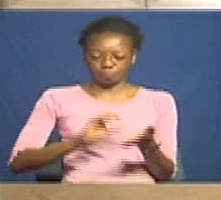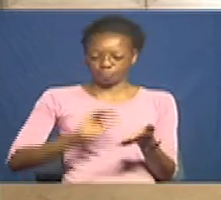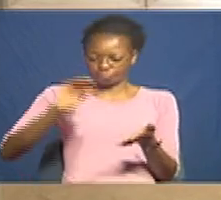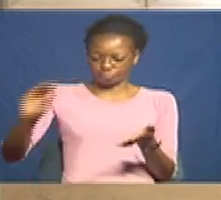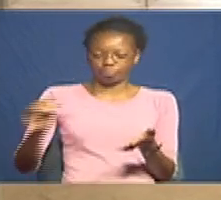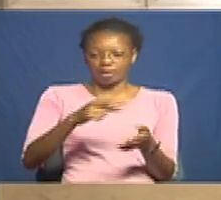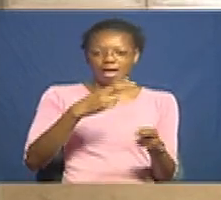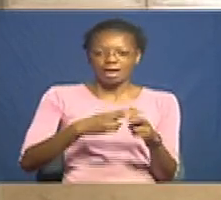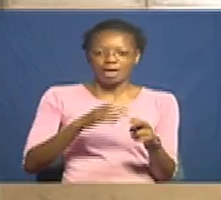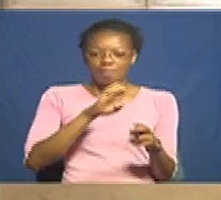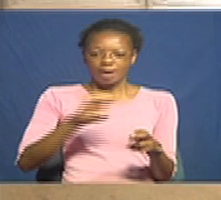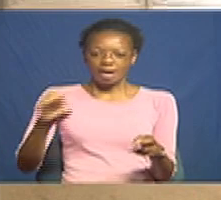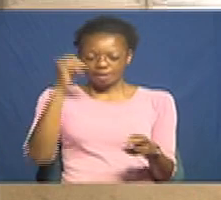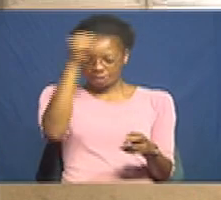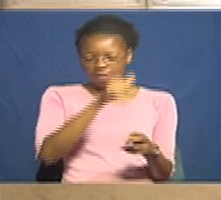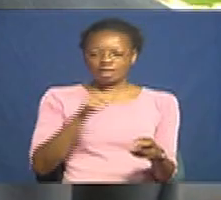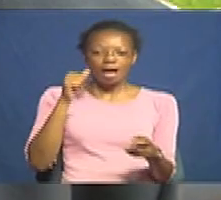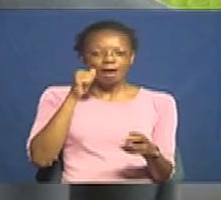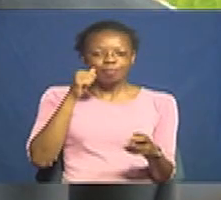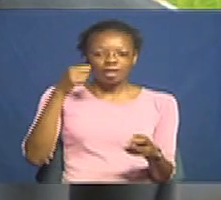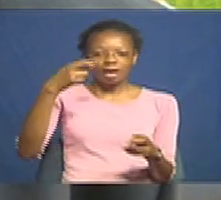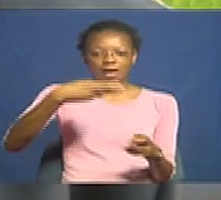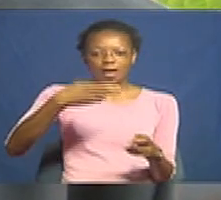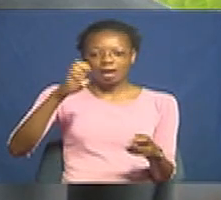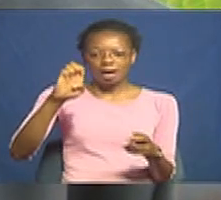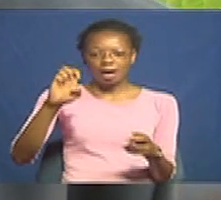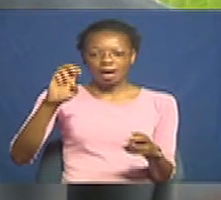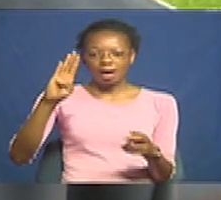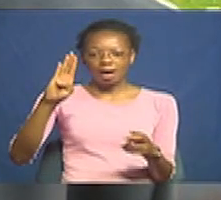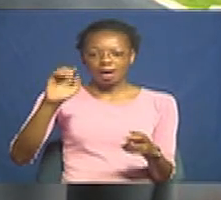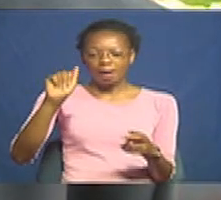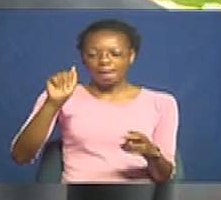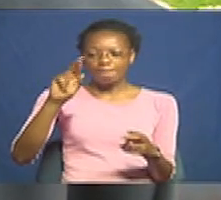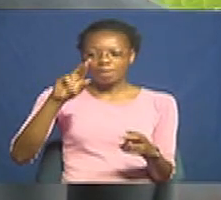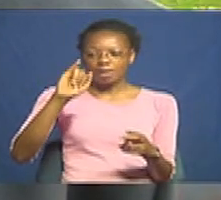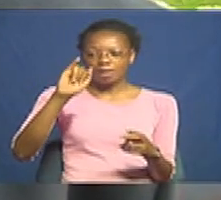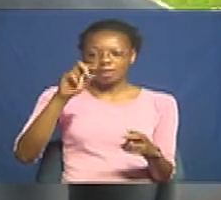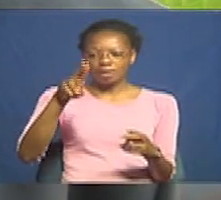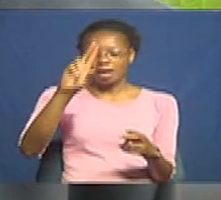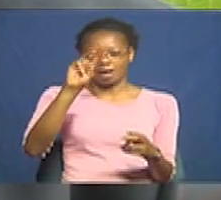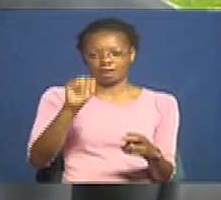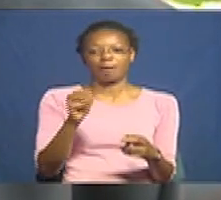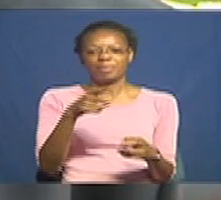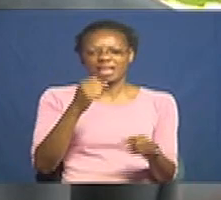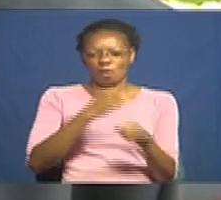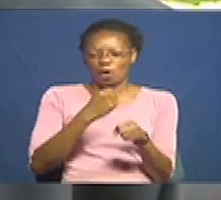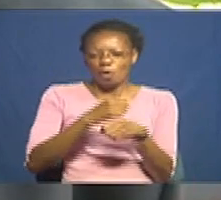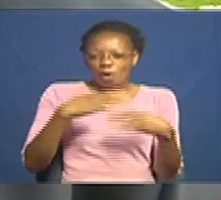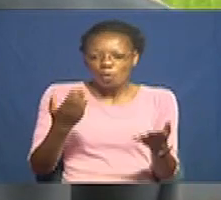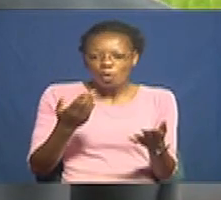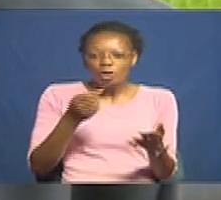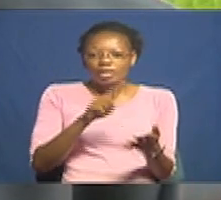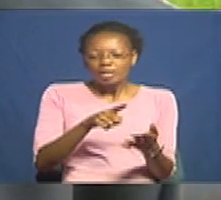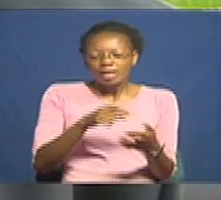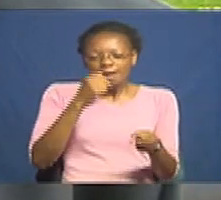African Herbarium humo ndani. Kazi yetu hasa ni collect plant